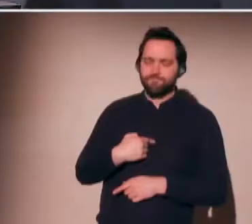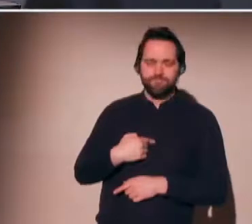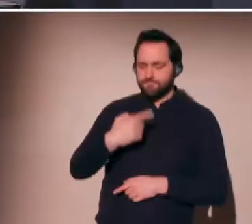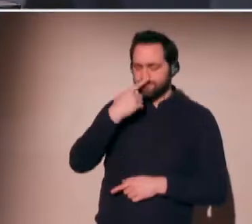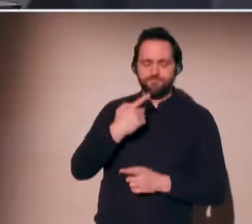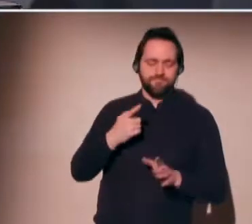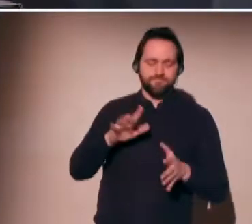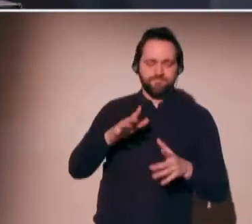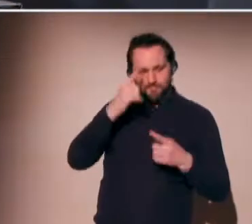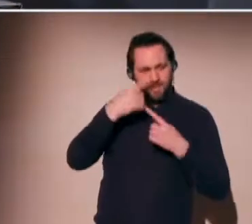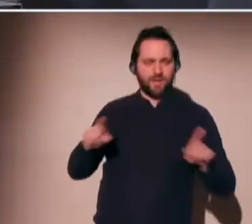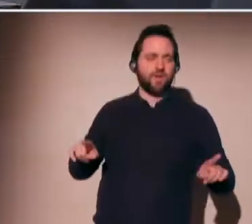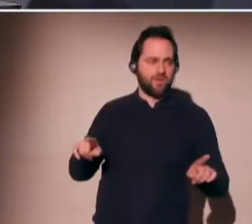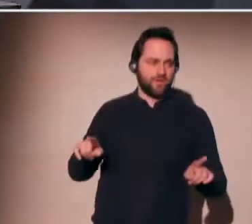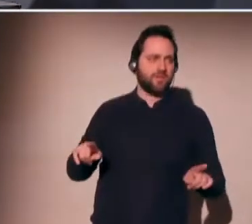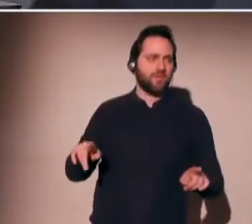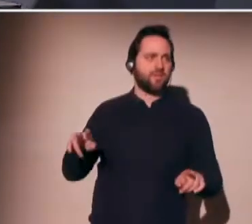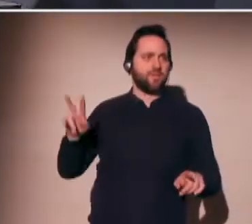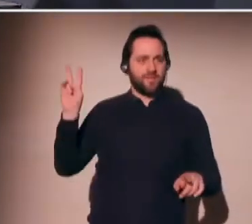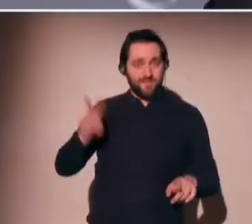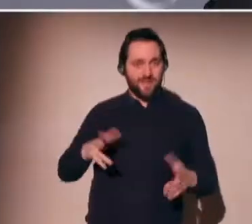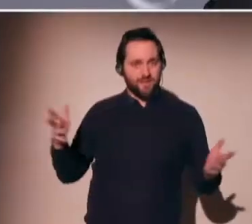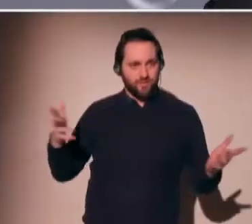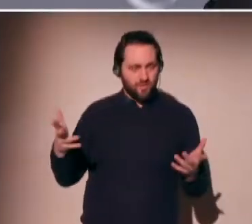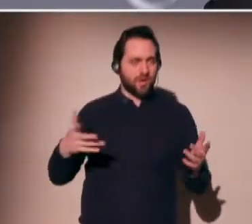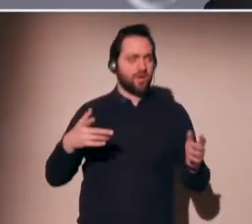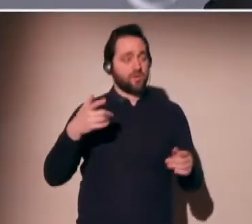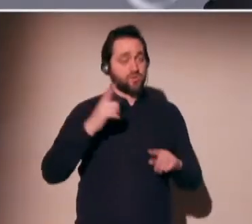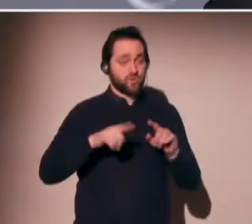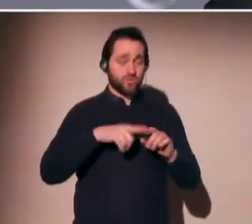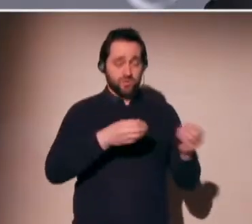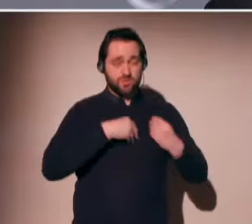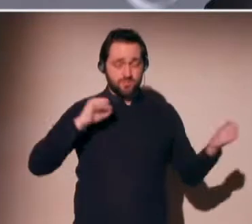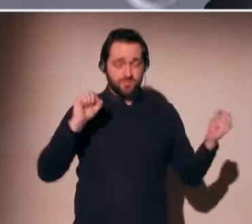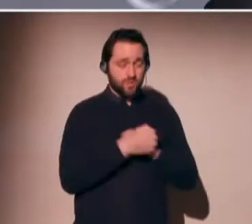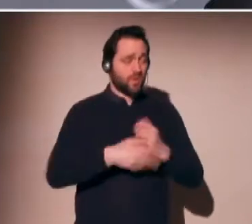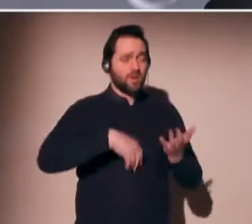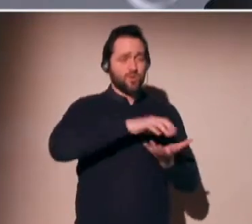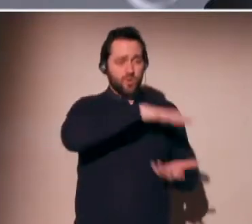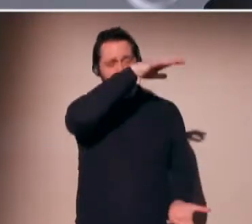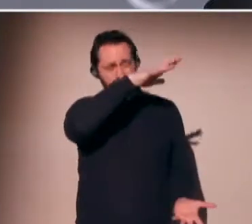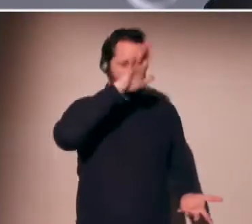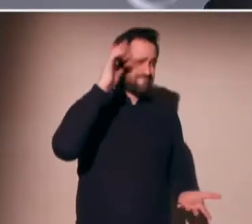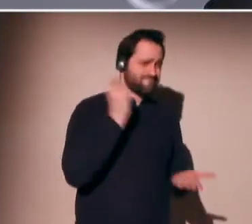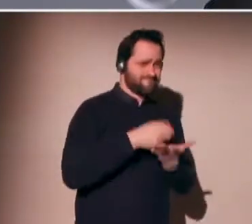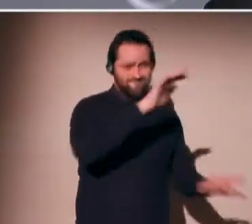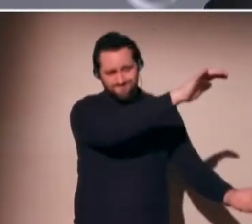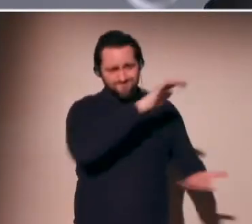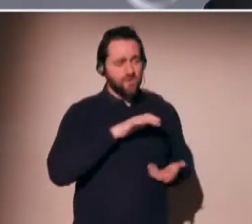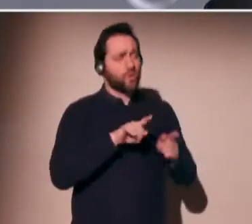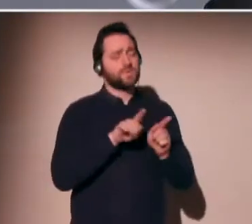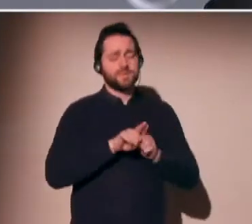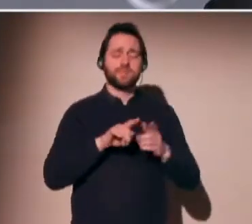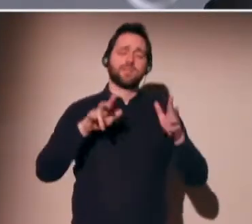ça a été l'acquisition de masses considérables de données, l'accélération énorme de vitesse de calcul des ordinateurs qui